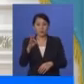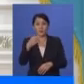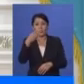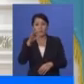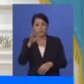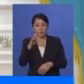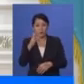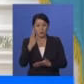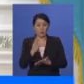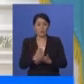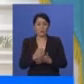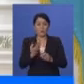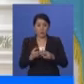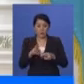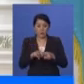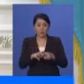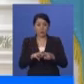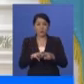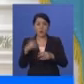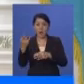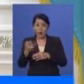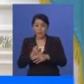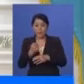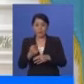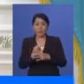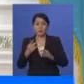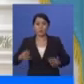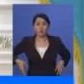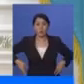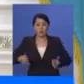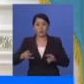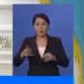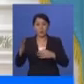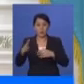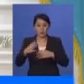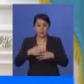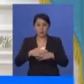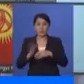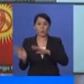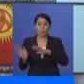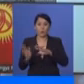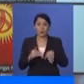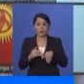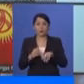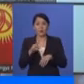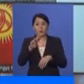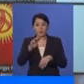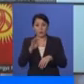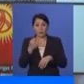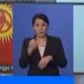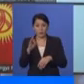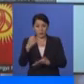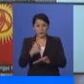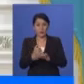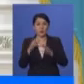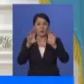енгізілді. Сондай-ақ жала жапқаны үшін қылмысқа тарту талабы алынып тасталды. Қасым Жомарт Тоқаев ата